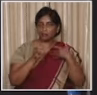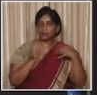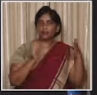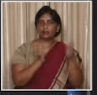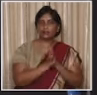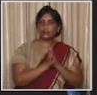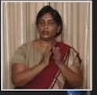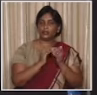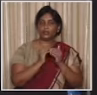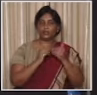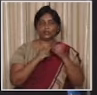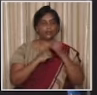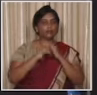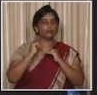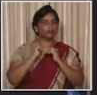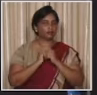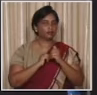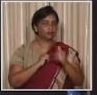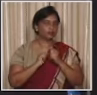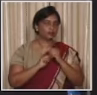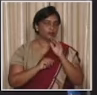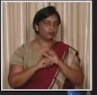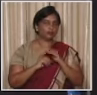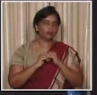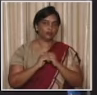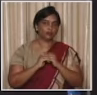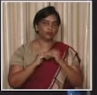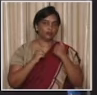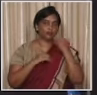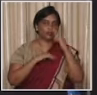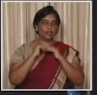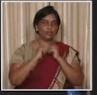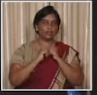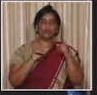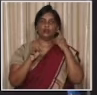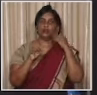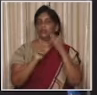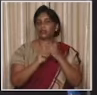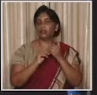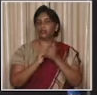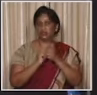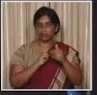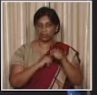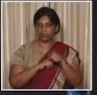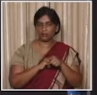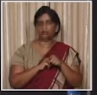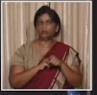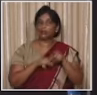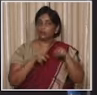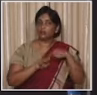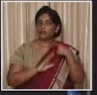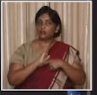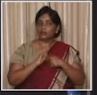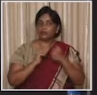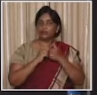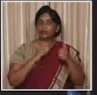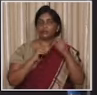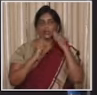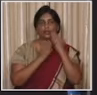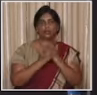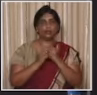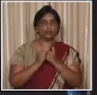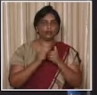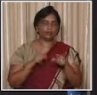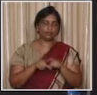ඒ වැඩේ කරොත් හොඳයි කියන එකත් මේ අවස්ථාවේදී නියෝජ්‍ය රාජ්‍ය මන්ත්‍රීට මම මතක් කරනවා. මේ රටේ ගොඩාක් කතා කරා